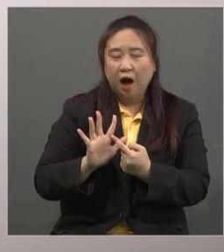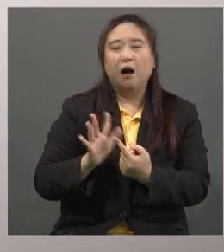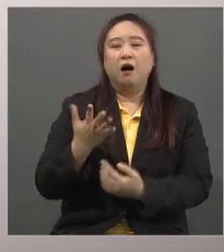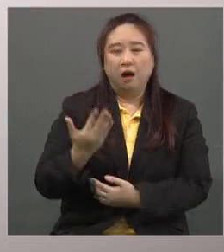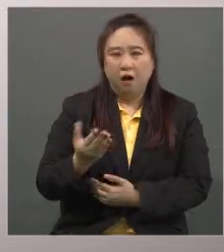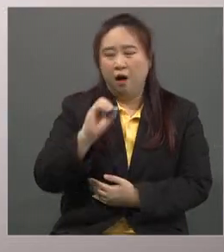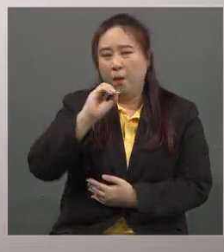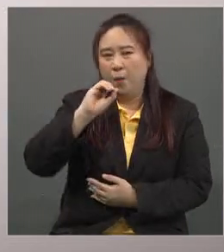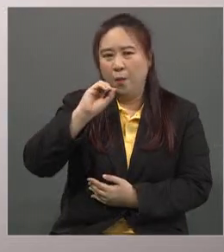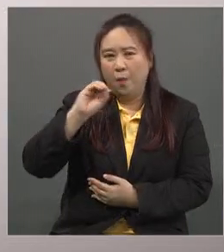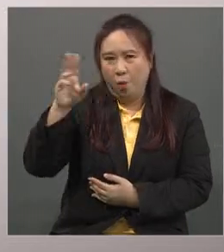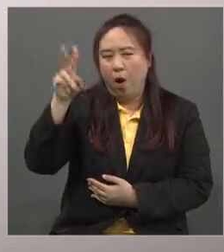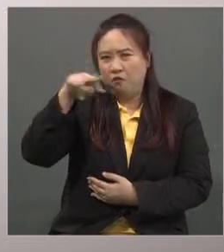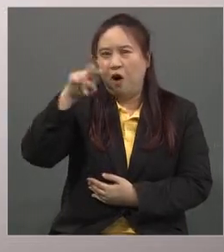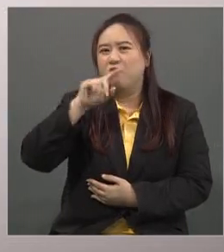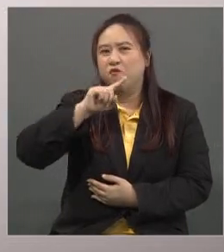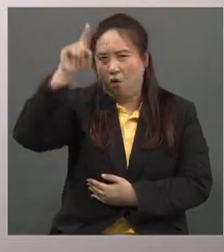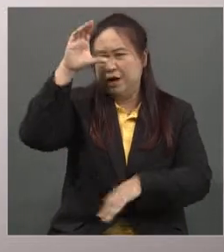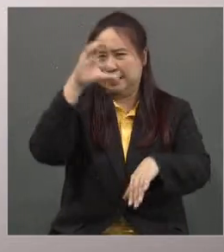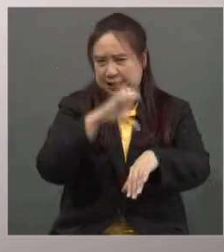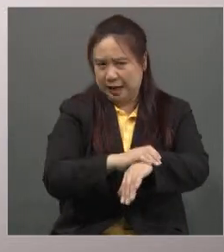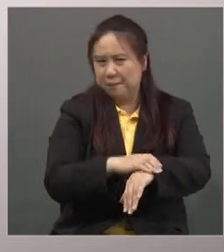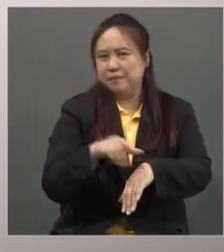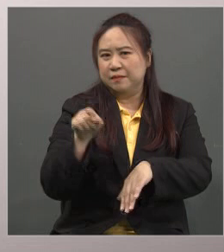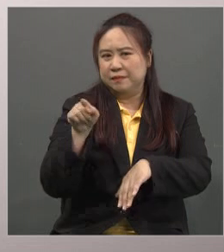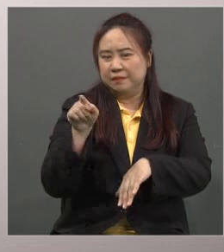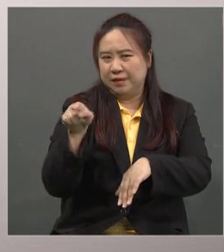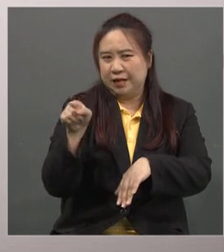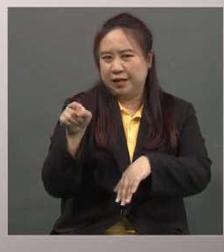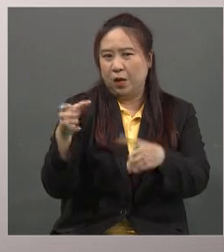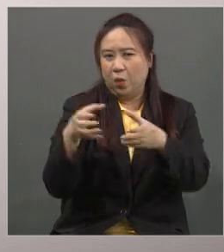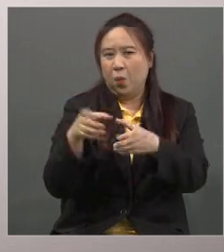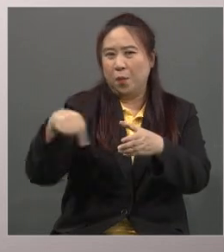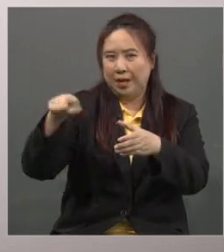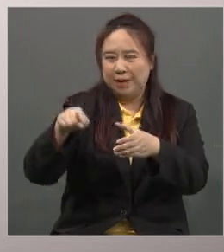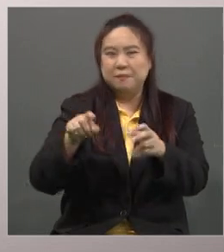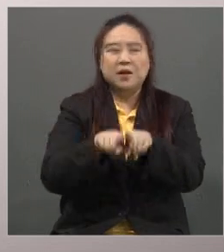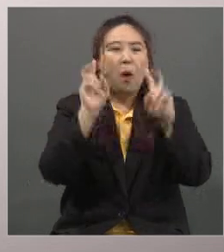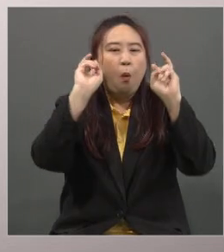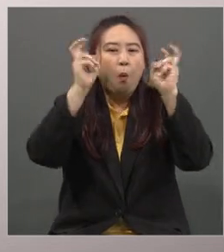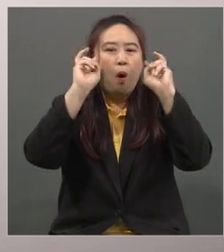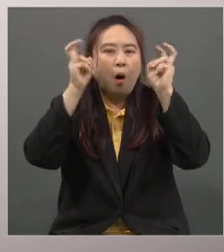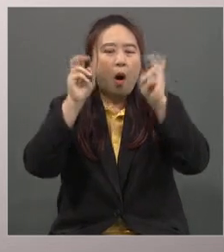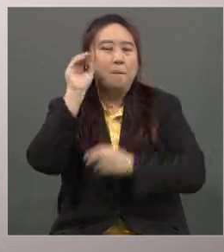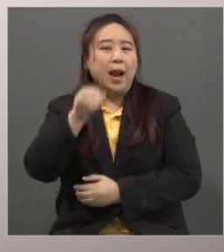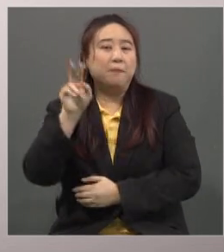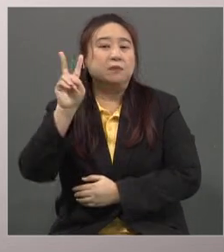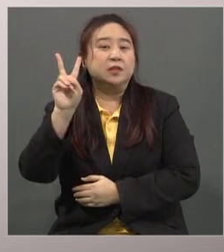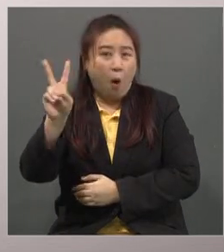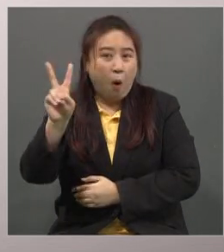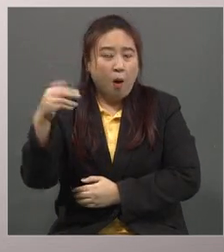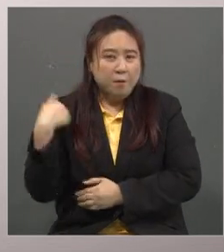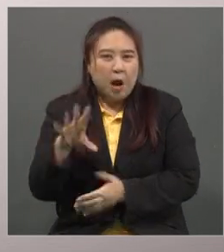จสุขชาวบ้านเวอร์ชัน2567นะครับเรื่องถนนพระราม2นะซึ่งเป็นการนำเข้าข้อมูลอันเป็นเท็จสู่ระบบคอมพิวเต